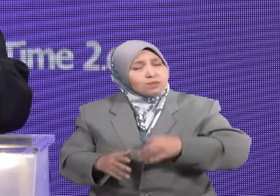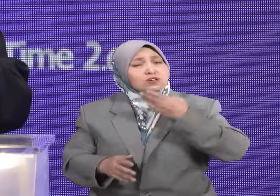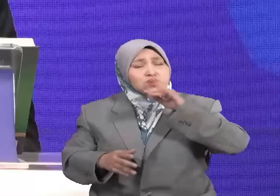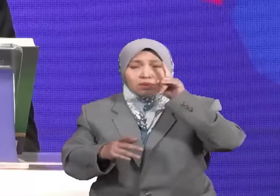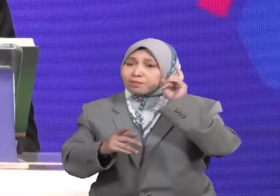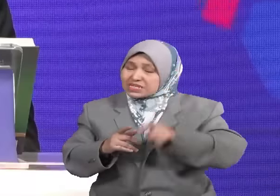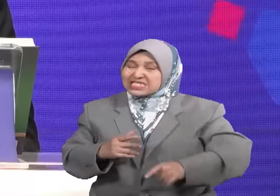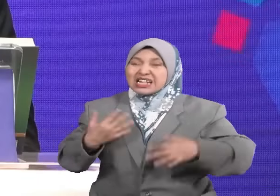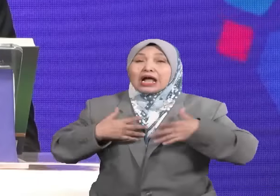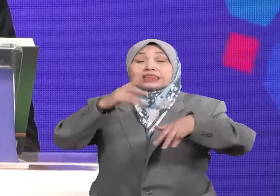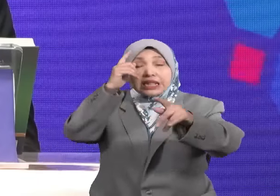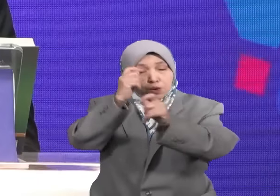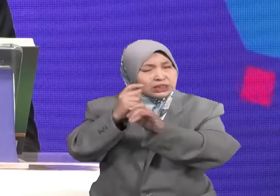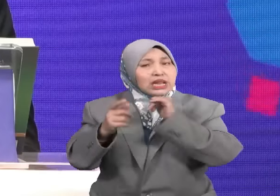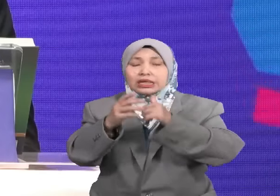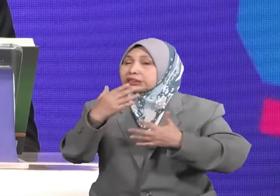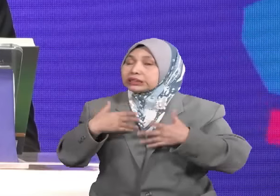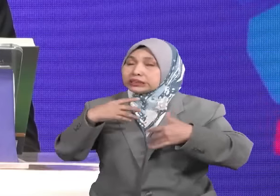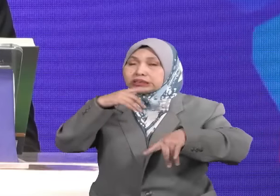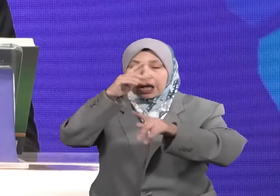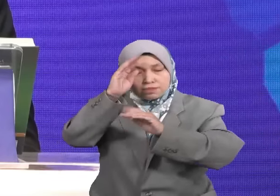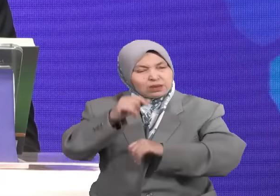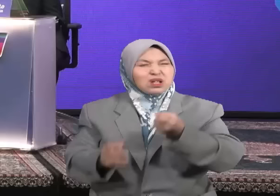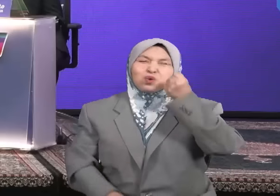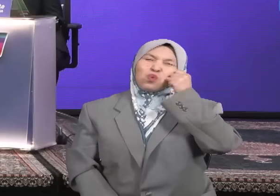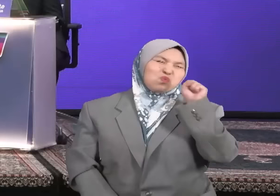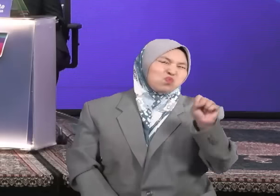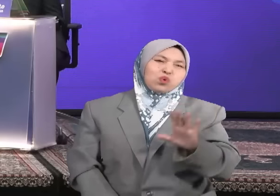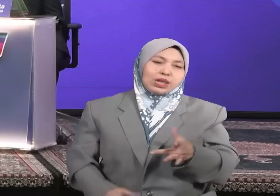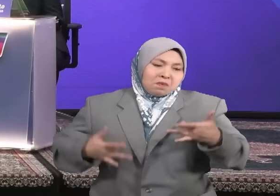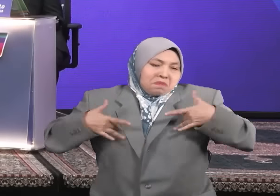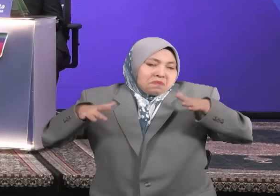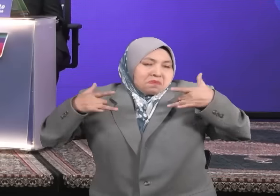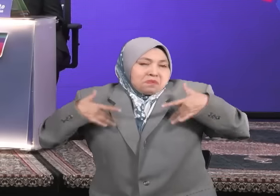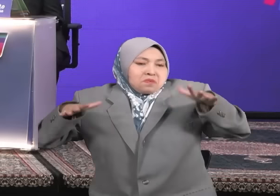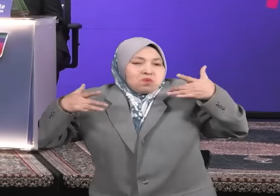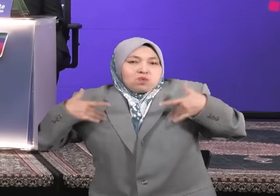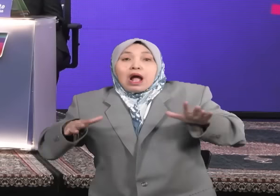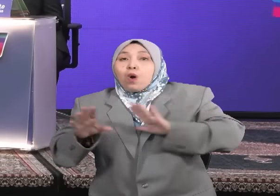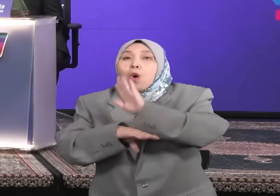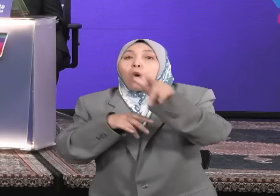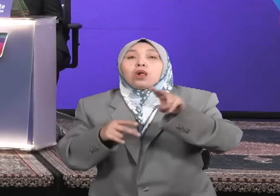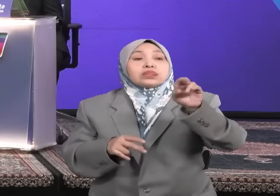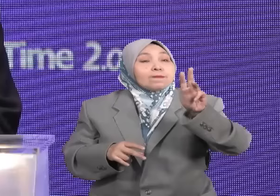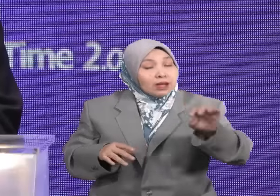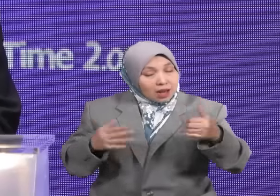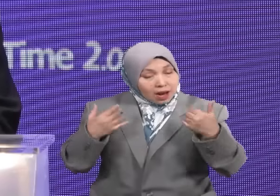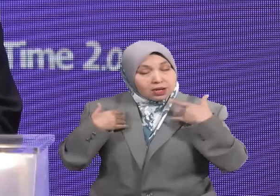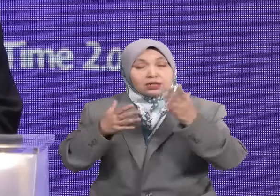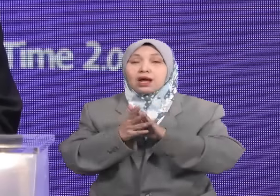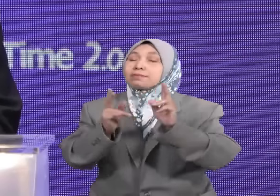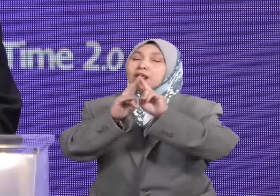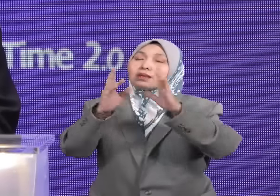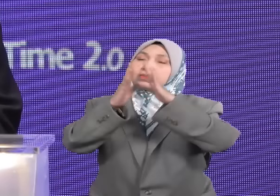kena takwa. Kalau orang tu tak bertakwa, dia biasanya suka kufur lah. Ya, suka menafikan ya, segala nikmat yang ada. Dan nikmat paling